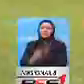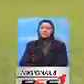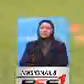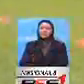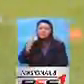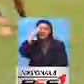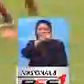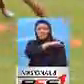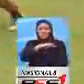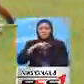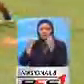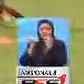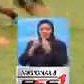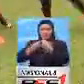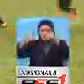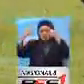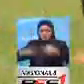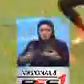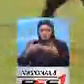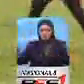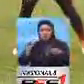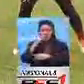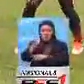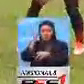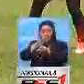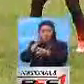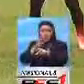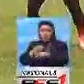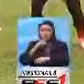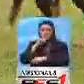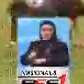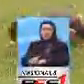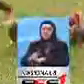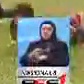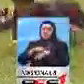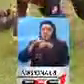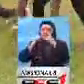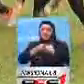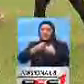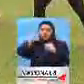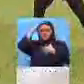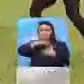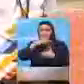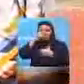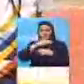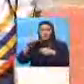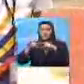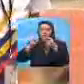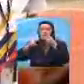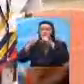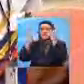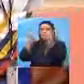Kapten pasukan pula perlawanan pembukaan yang dilihat agak sukar ini tidak sesekali mematahkan semangatnya dan rakan-rakan pasasukan yang